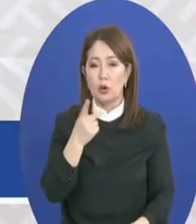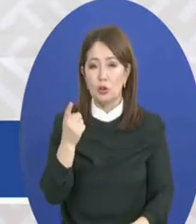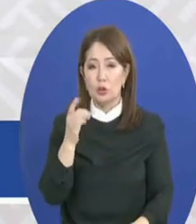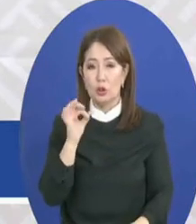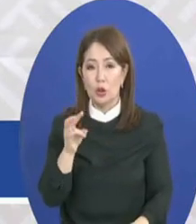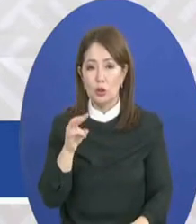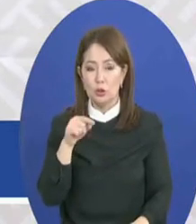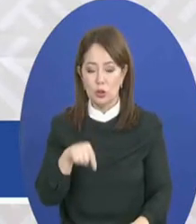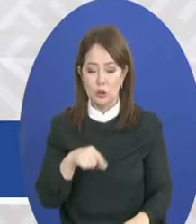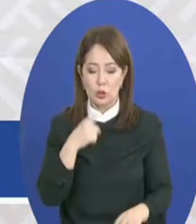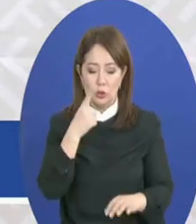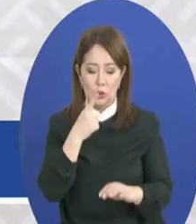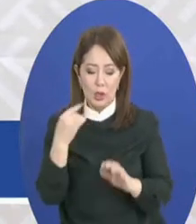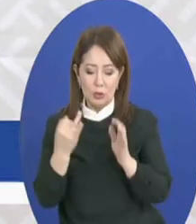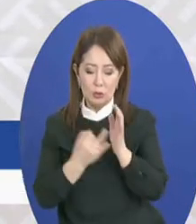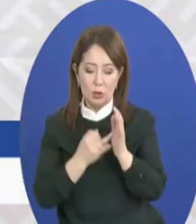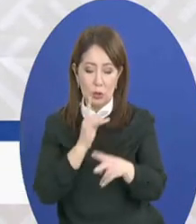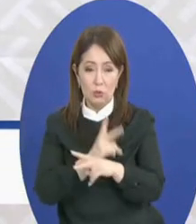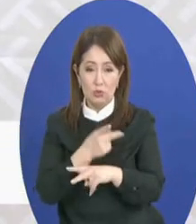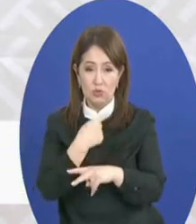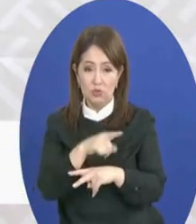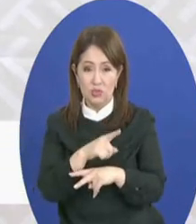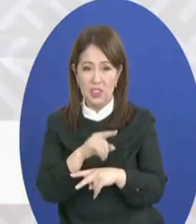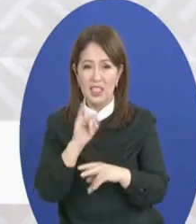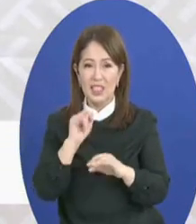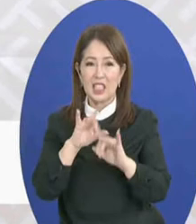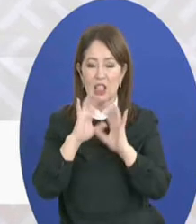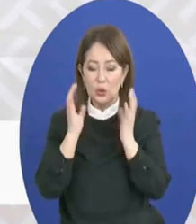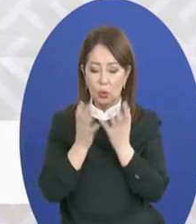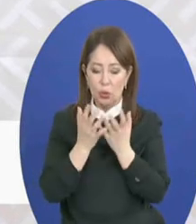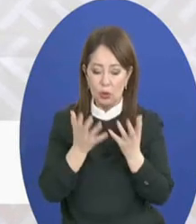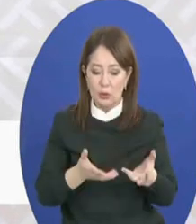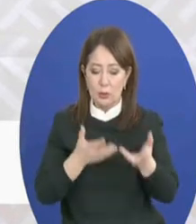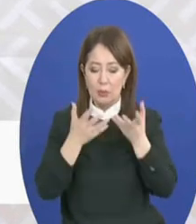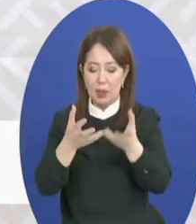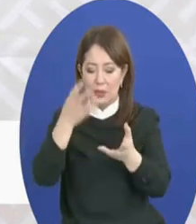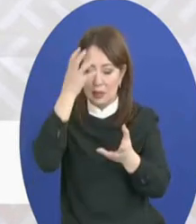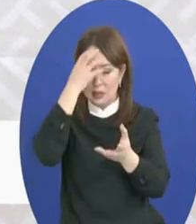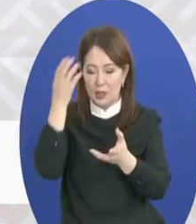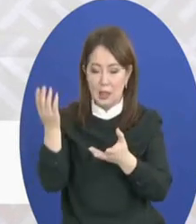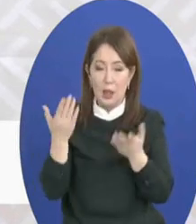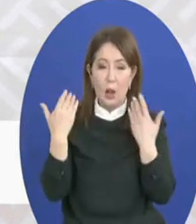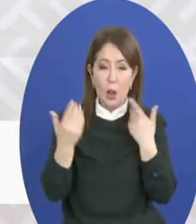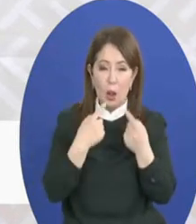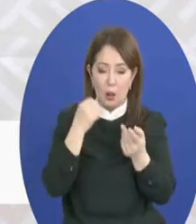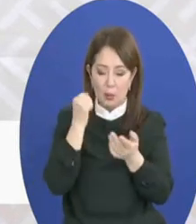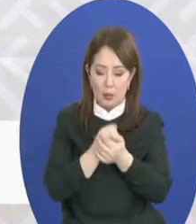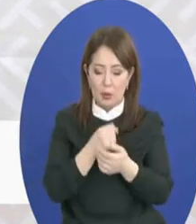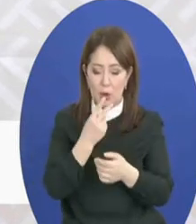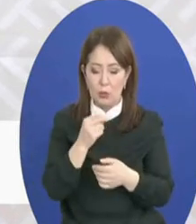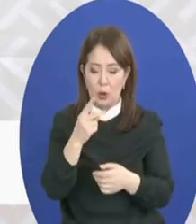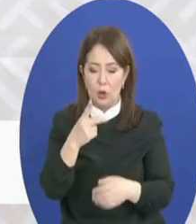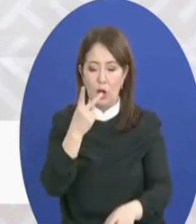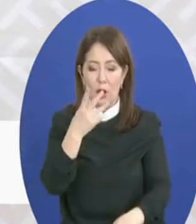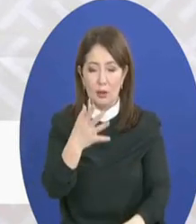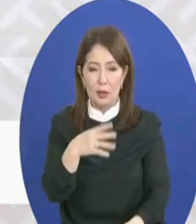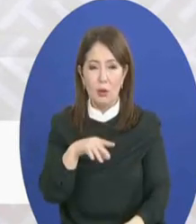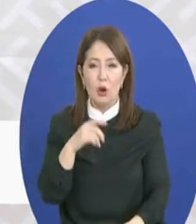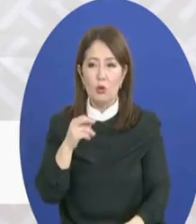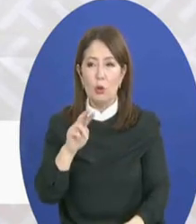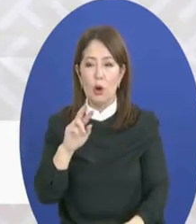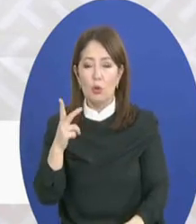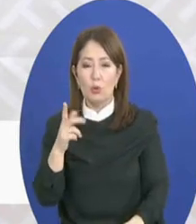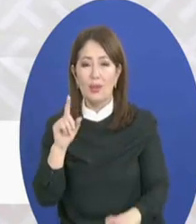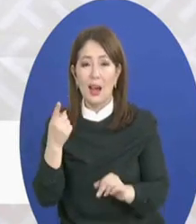2021 онд нийтдээ 117 хуулийг их хурлаас их хурлаа одоо засгийн газар оруулж батлуулах ёстой. 2022 онд 25 хууль, 2023